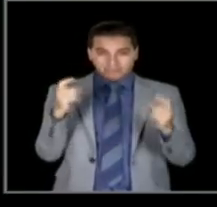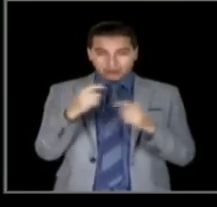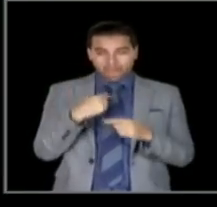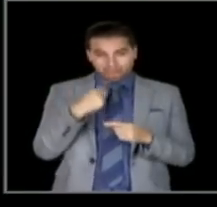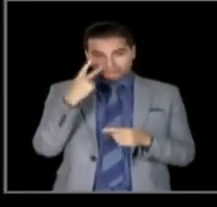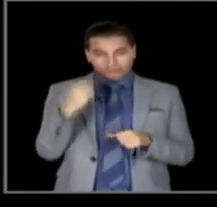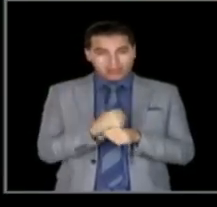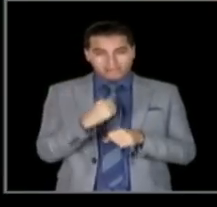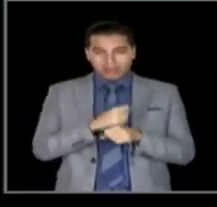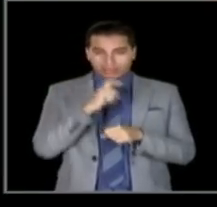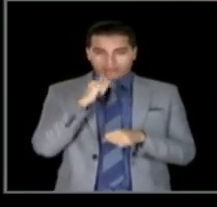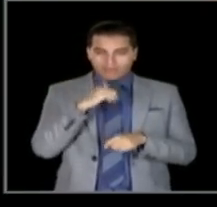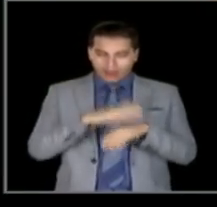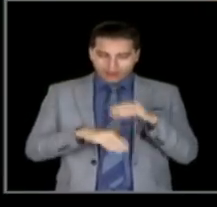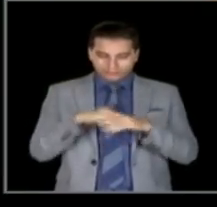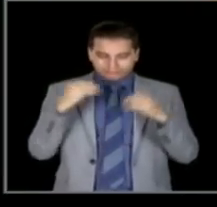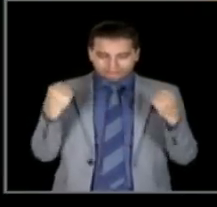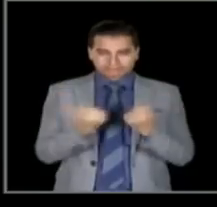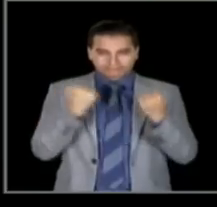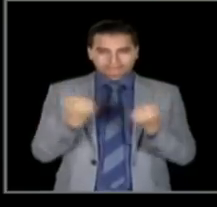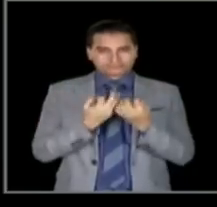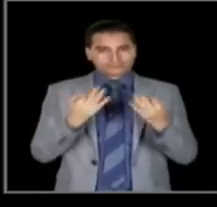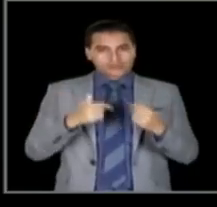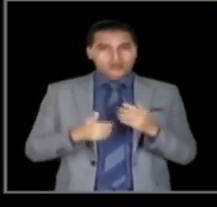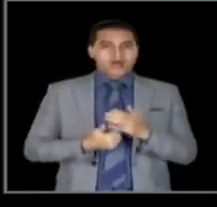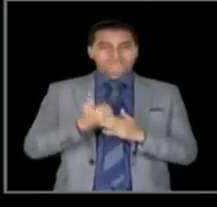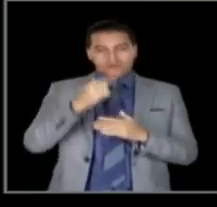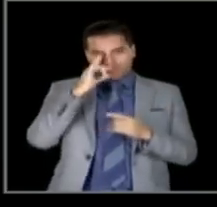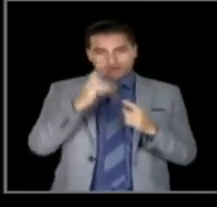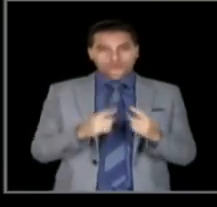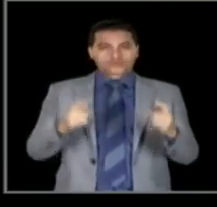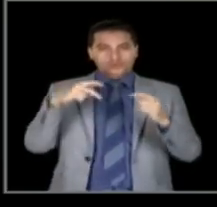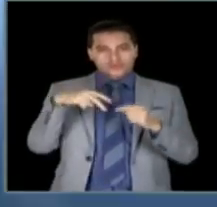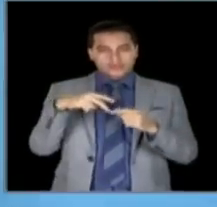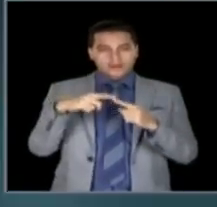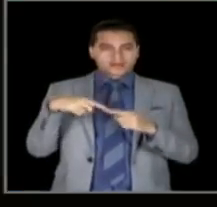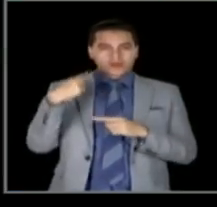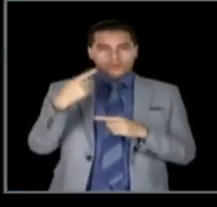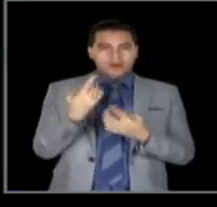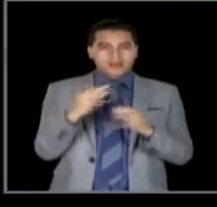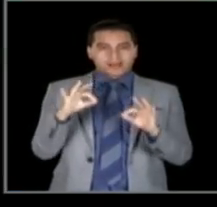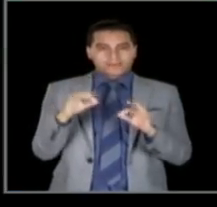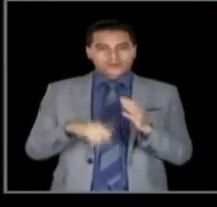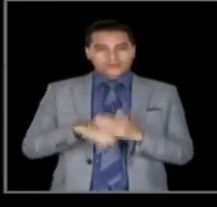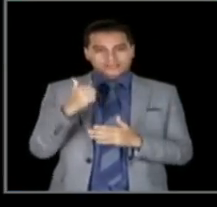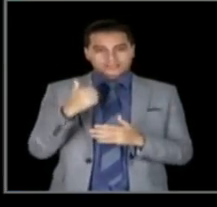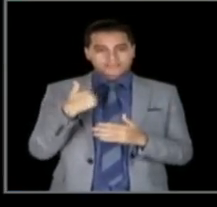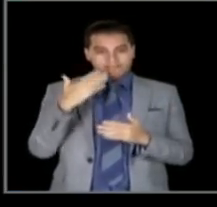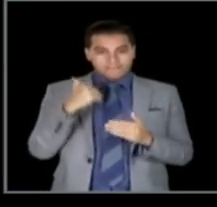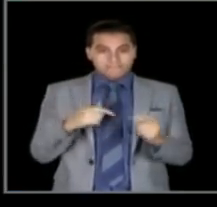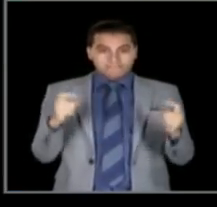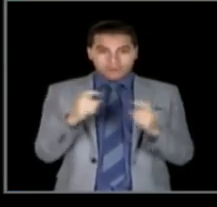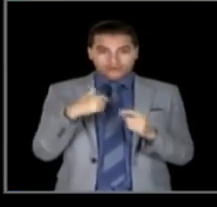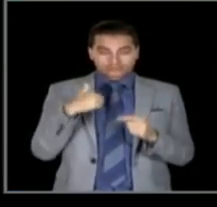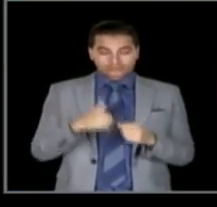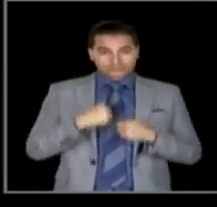بس استعديت بشكل اقوى بحيث اظهر بصوره افضل في الماتش ده، وان شاء الله نصعد للدور الثمانية بالتسع نقاط. النهارده ماتش حاسم ومهم عشان المجموعه،